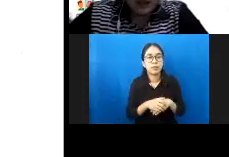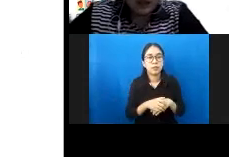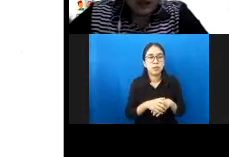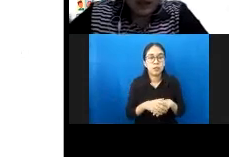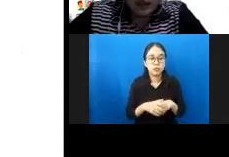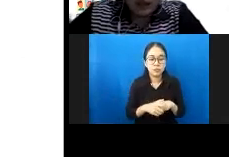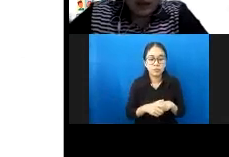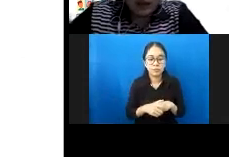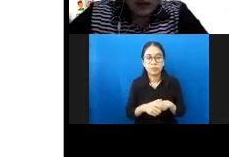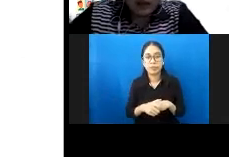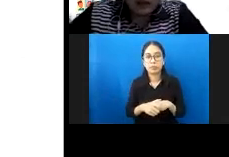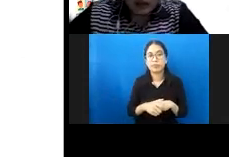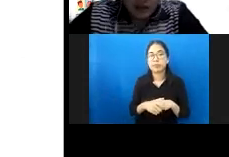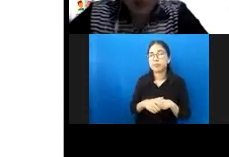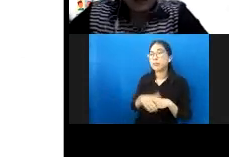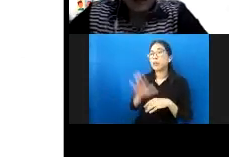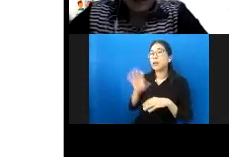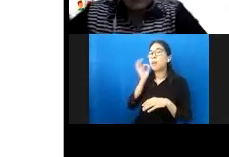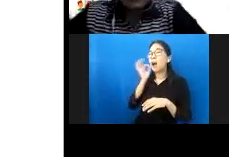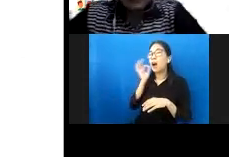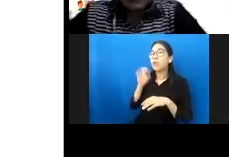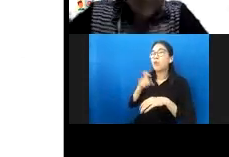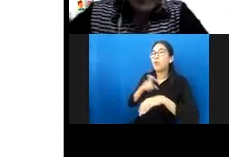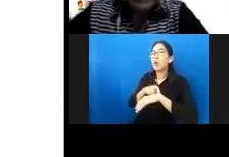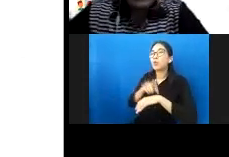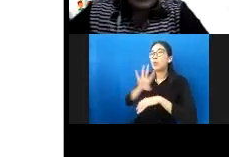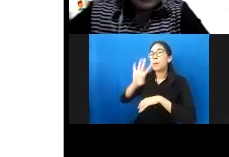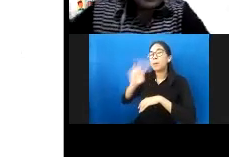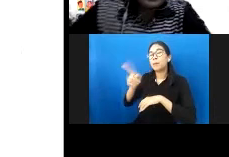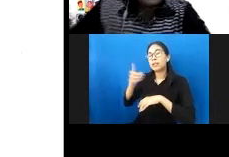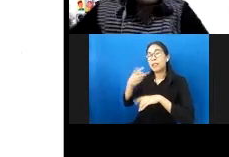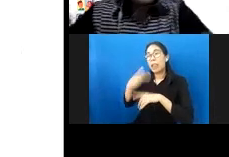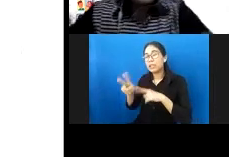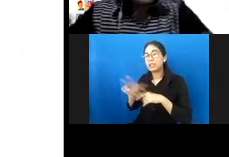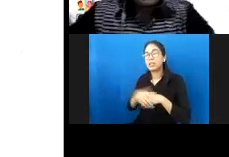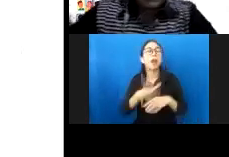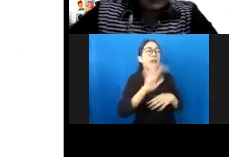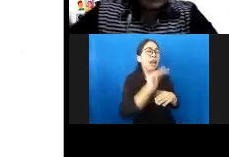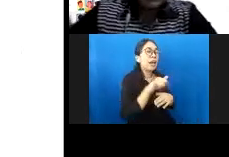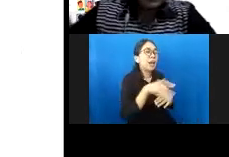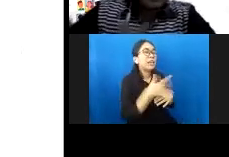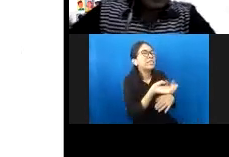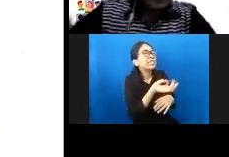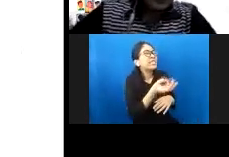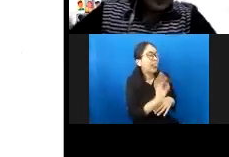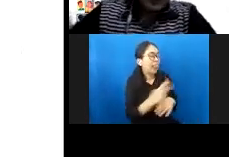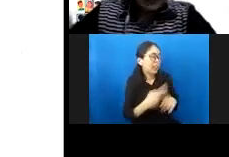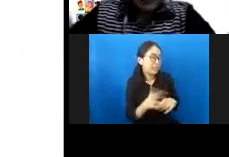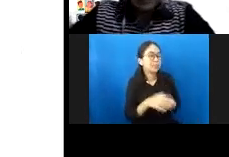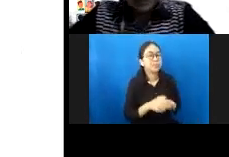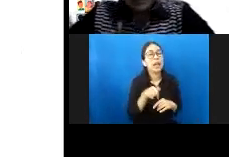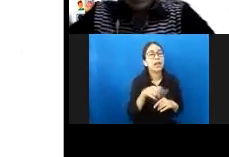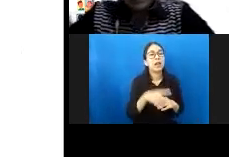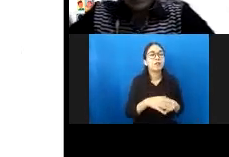maaf, waktunya tinggal 4 menit lagi ya. Mangga, siap. Sedikit lagi, Bu Heni. Ya, terima kasih. Ya, ini membutuhkan komitmen